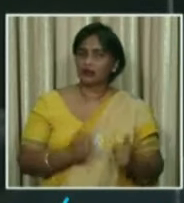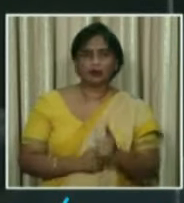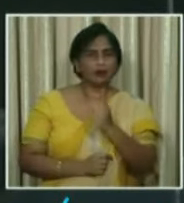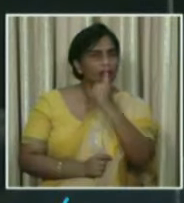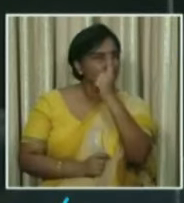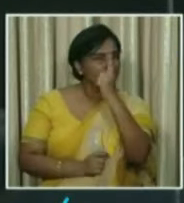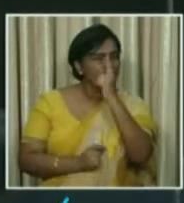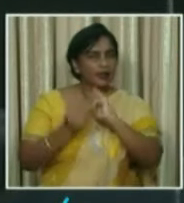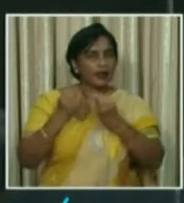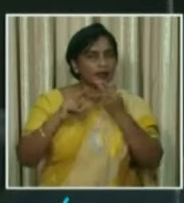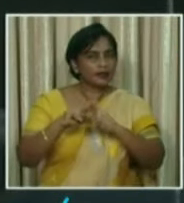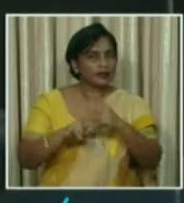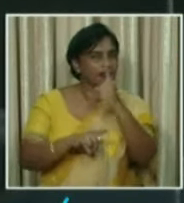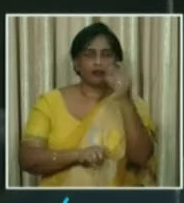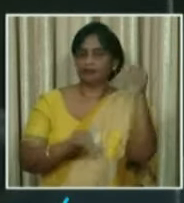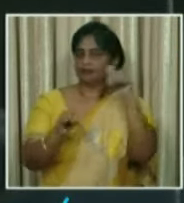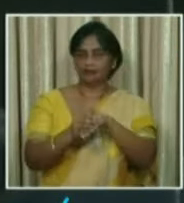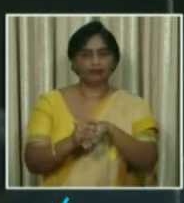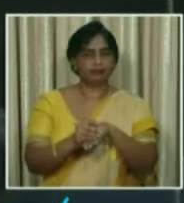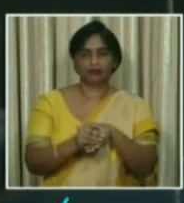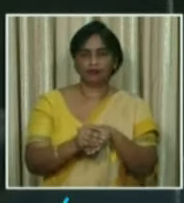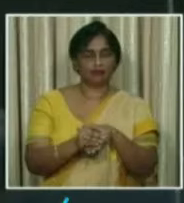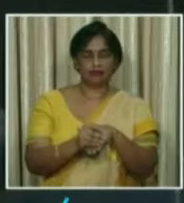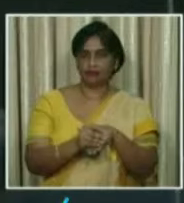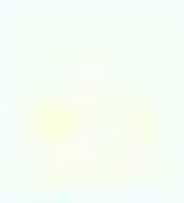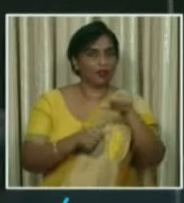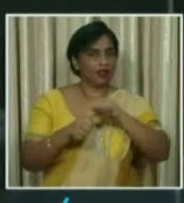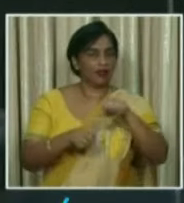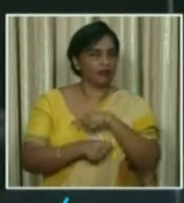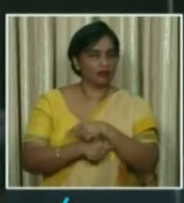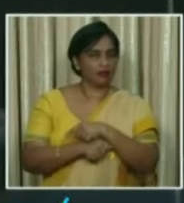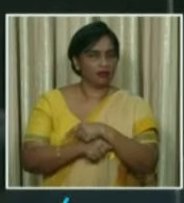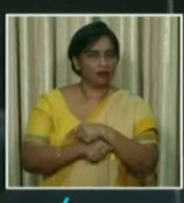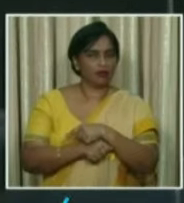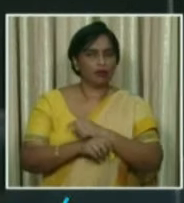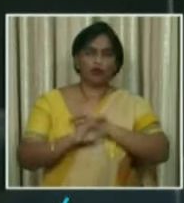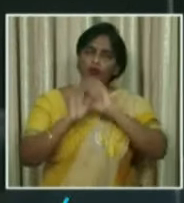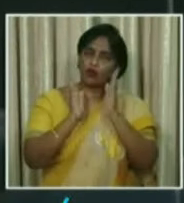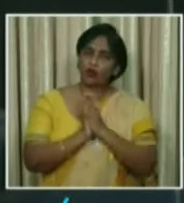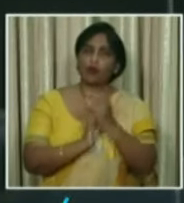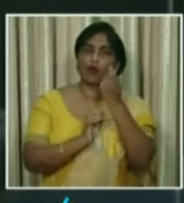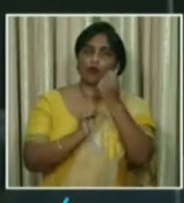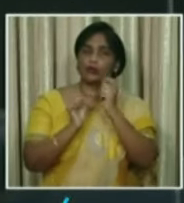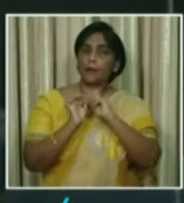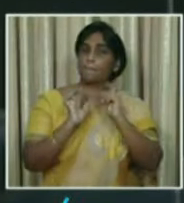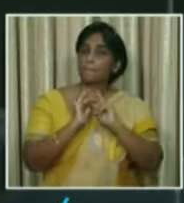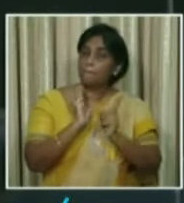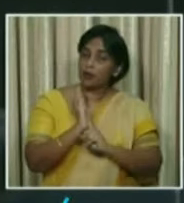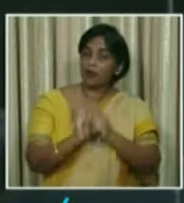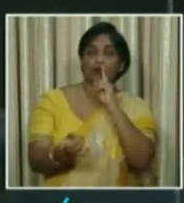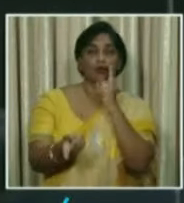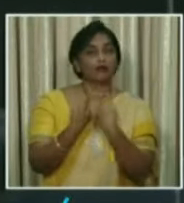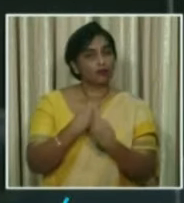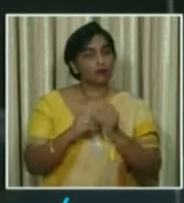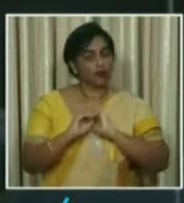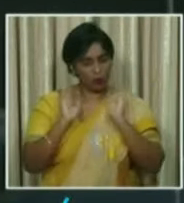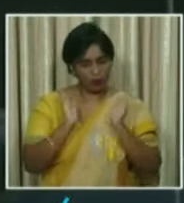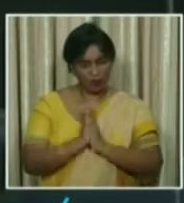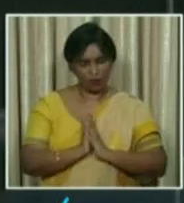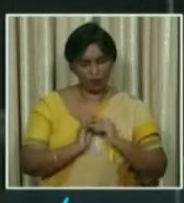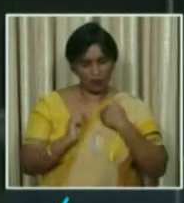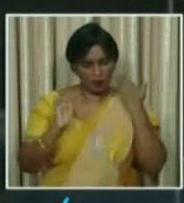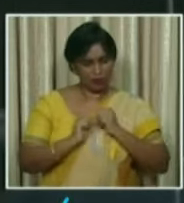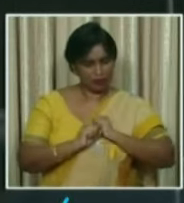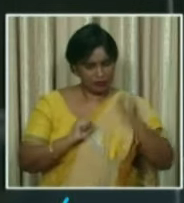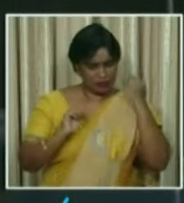එක ස්ටාෆ් ඇනලිස් කෙනෙක් නැහැ මේ මේ මේ ආයතනයේ. හැම මුදල් පනතම අපි විශ්ලේෂණය කරන්න ඕනේ. හැම එකටම ගහ ගන්න ඕනේ,